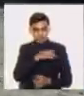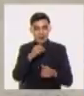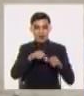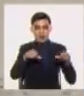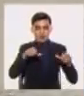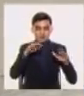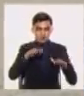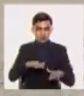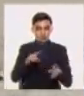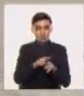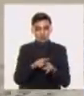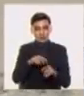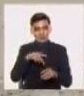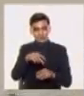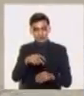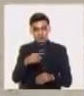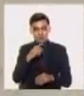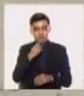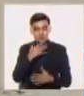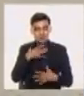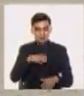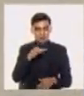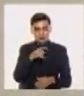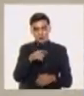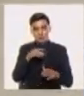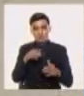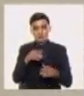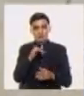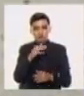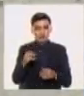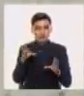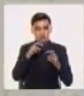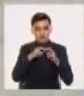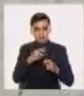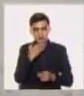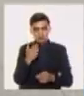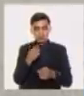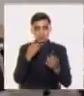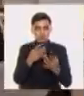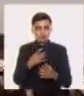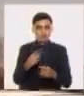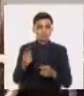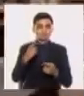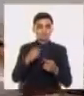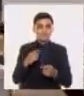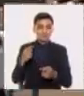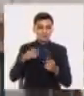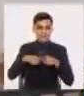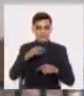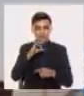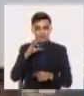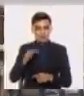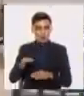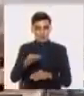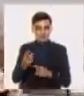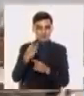границе города. Но его перейти оказалось несложно. Там никого уже не проверяют. Только заезжающих. Вот я миновал пост